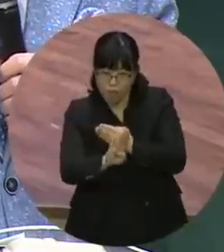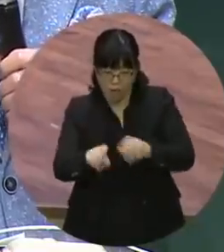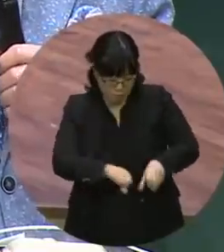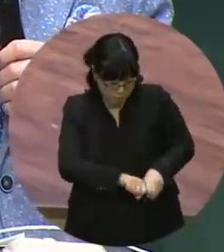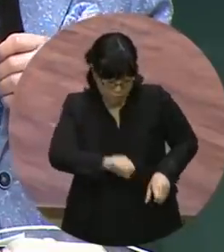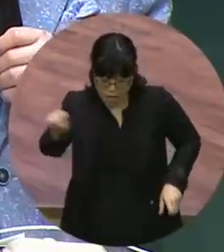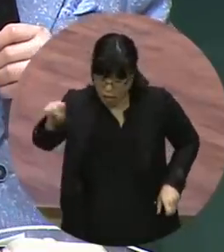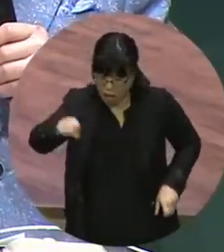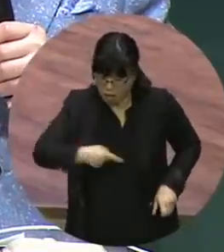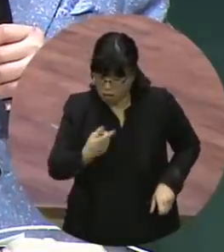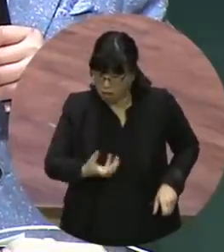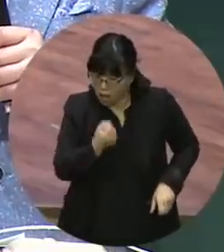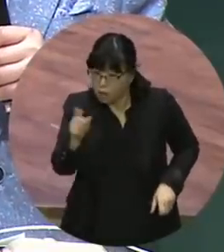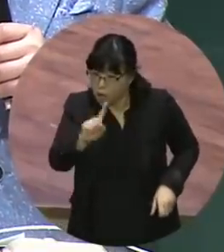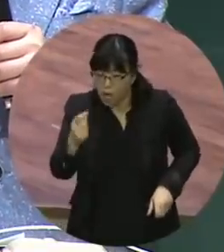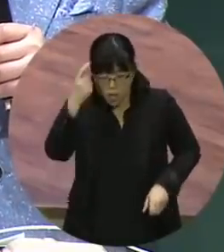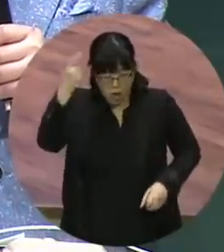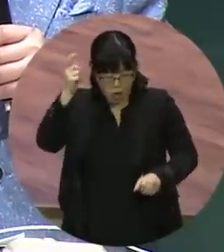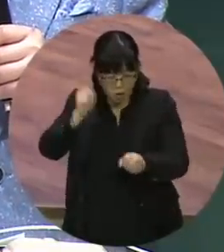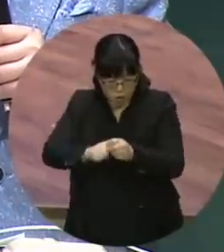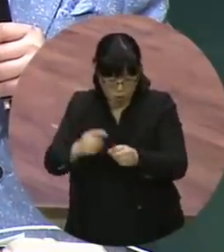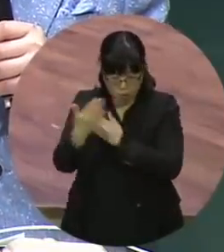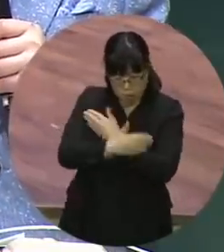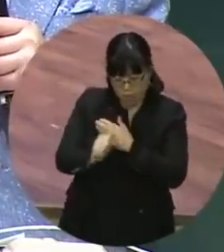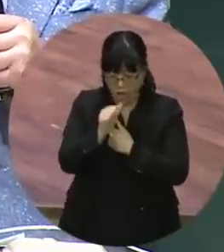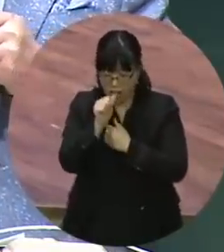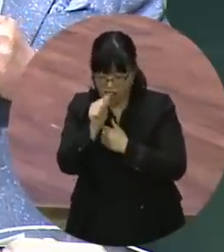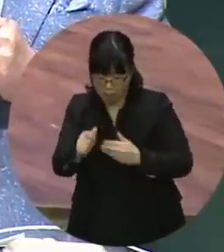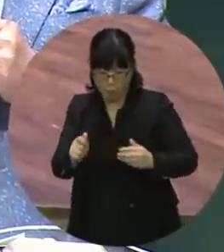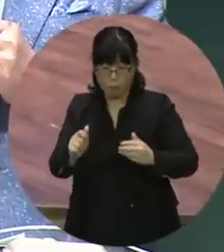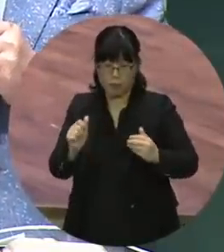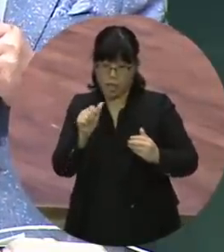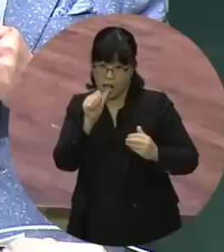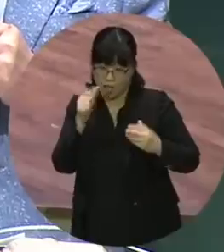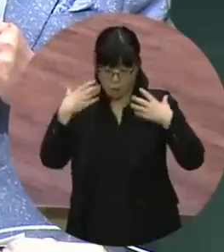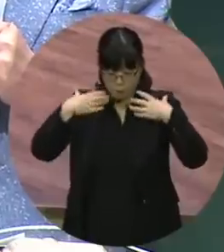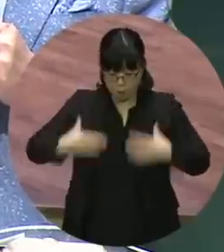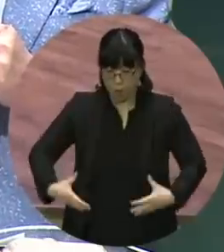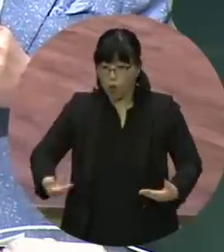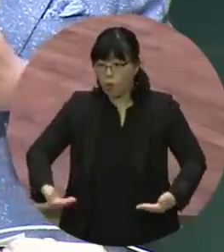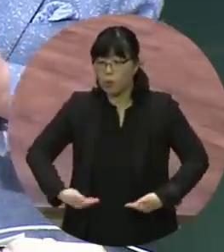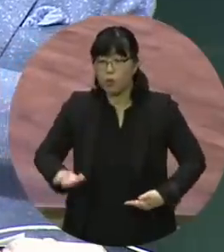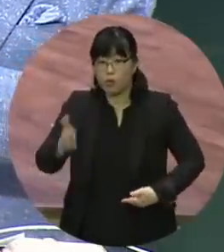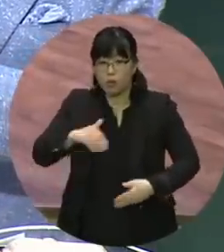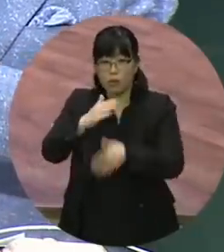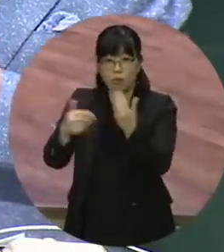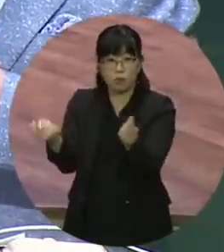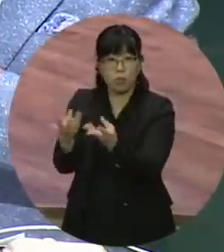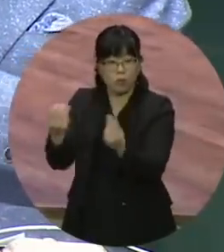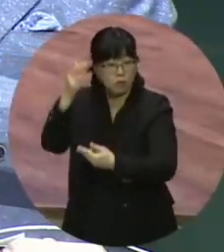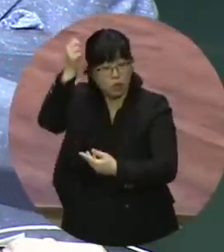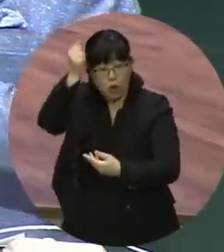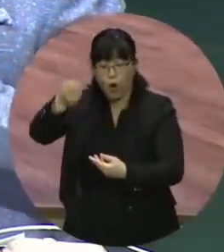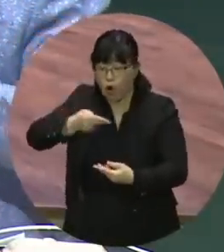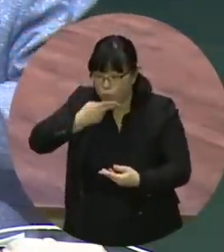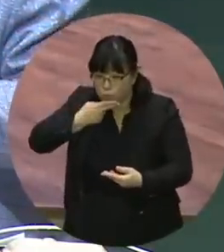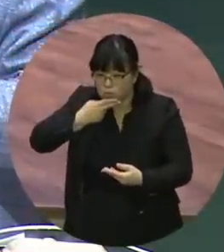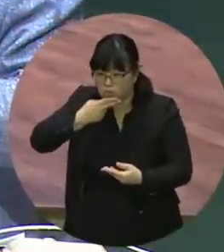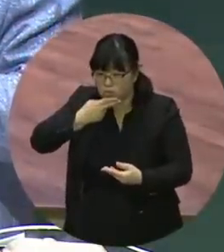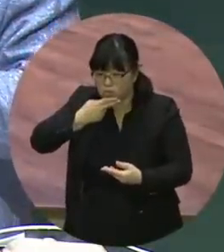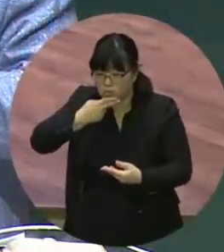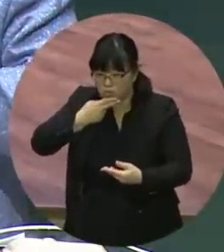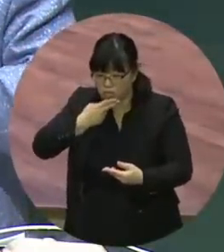자, 이번에 이제 내일 모레 두 번 하는데 이 2장 5절로 11절은 다